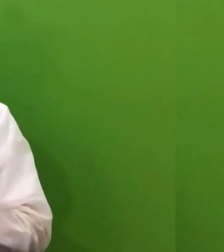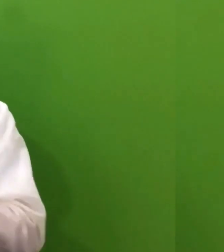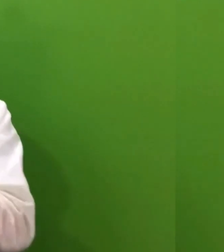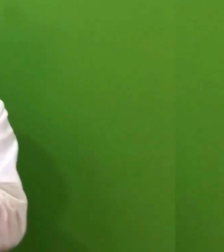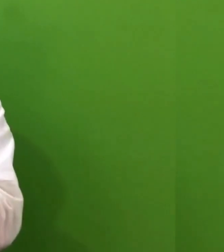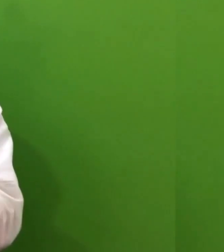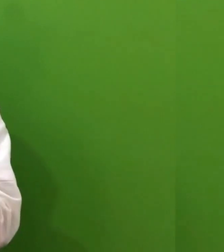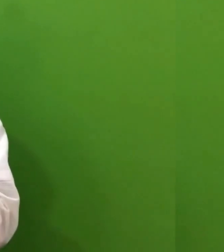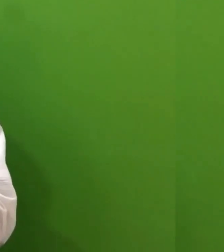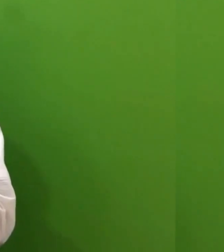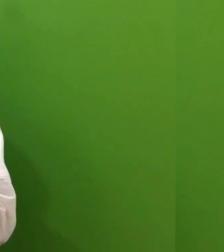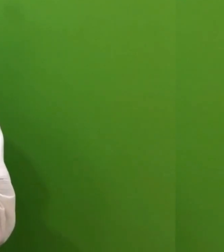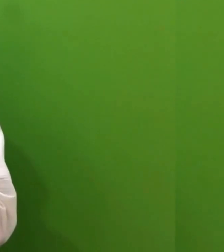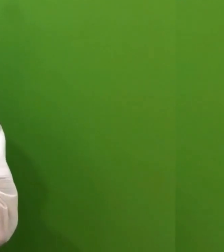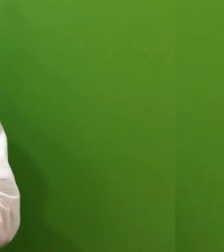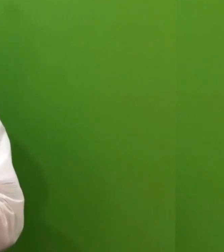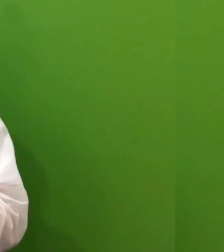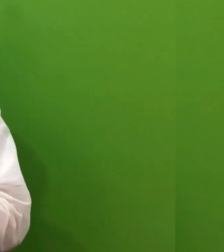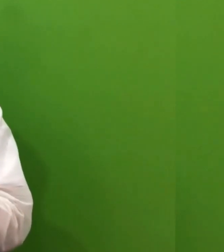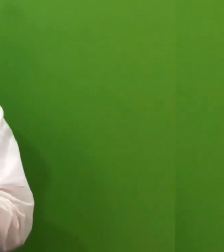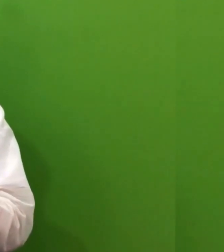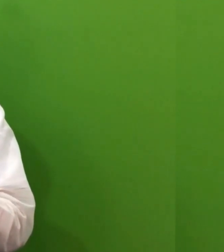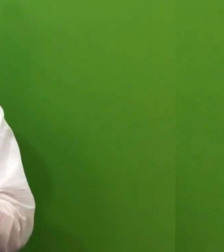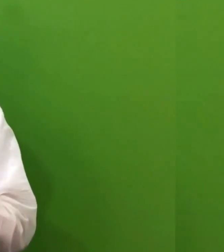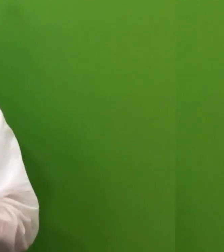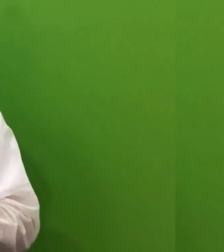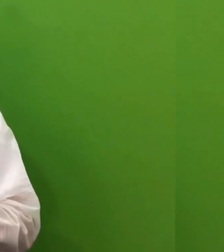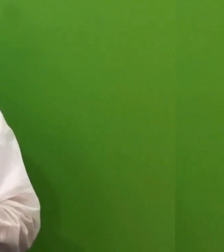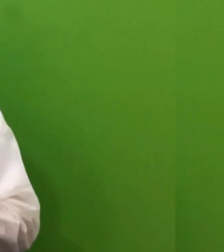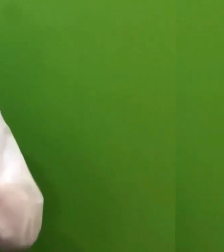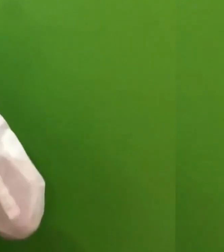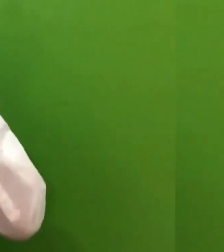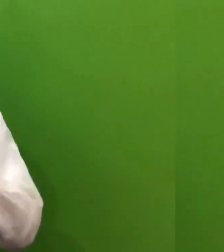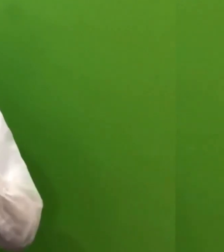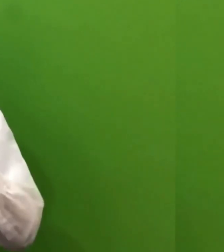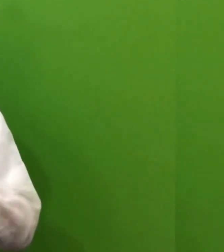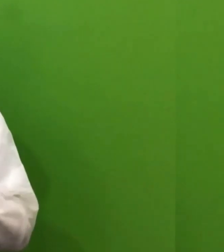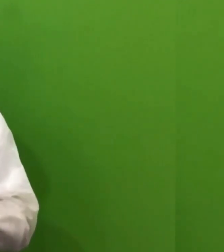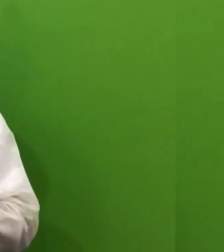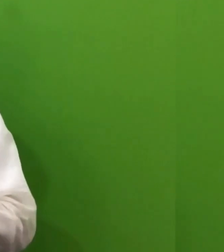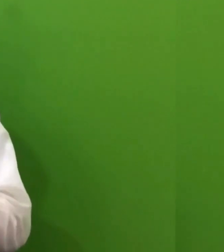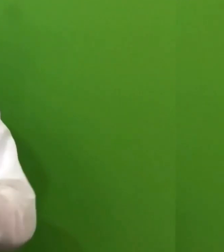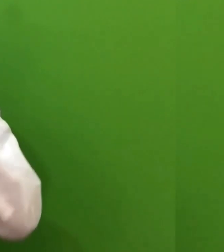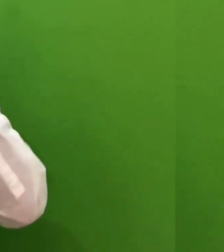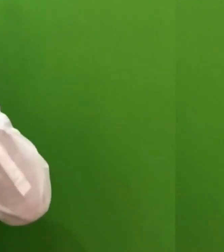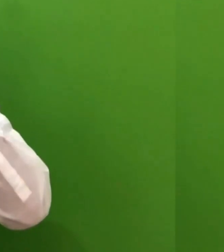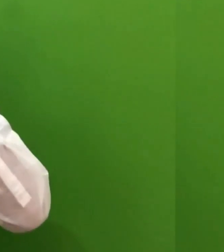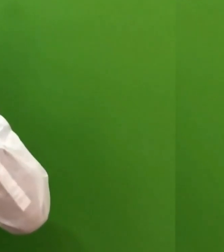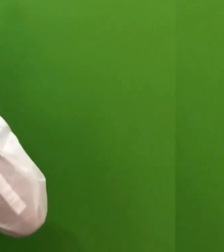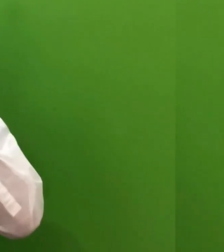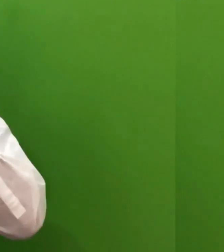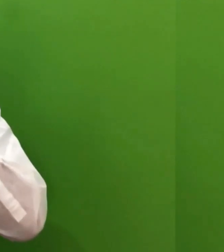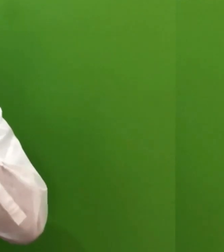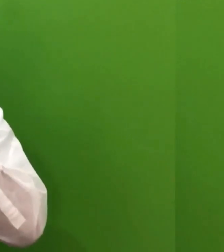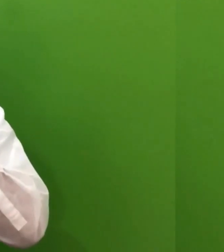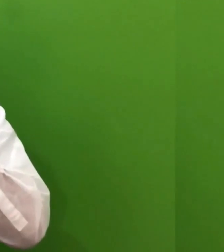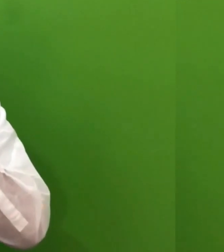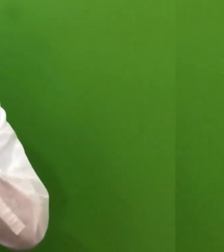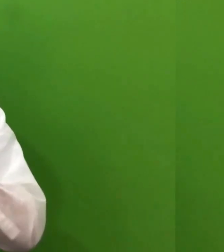우리에게 예수가 그리스도라는 참 복음을 주시고 창세기 3장